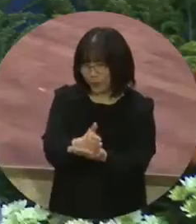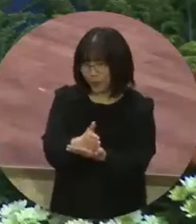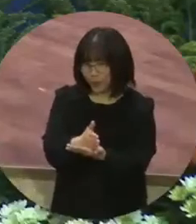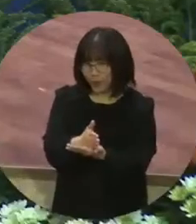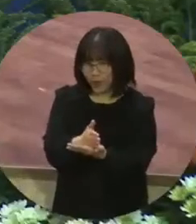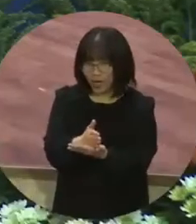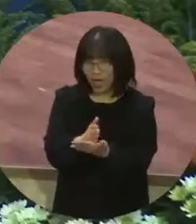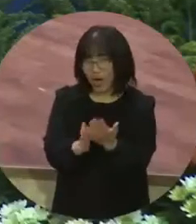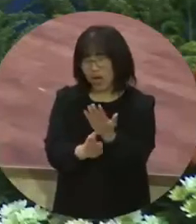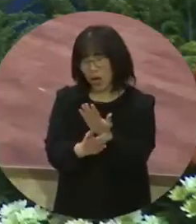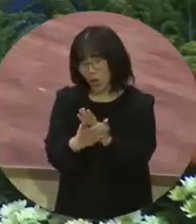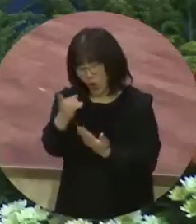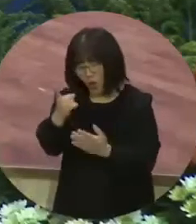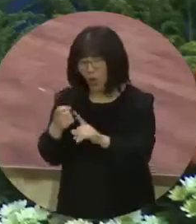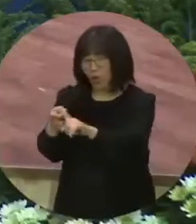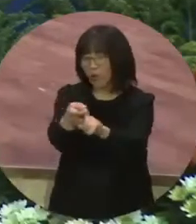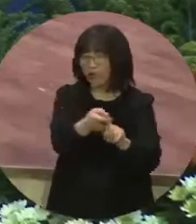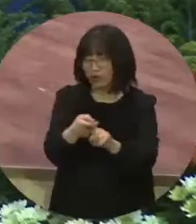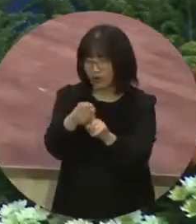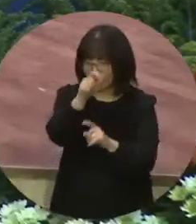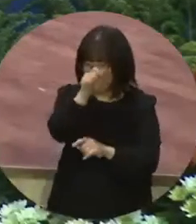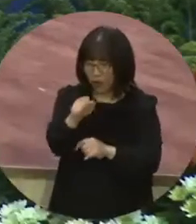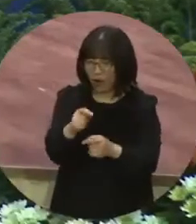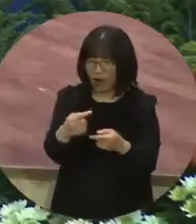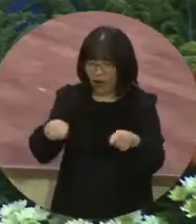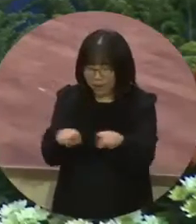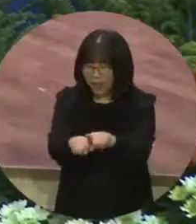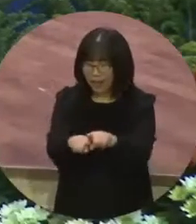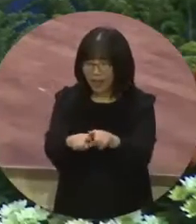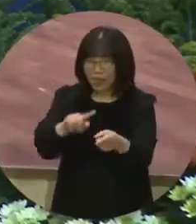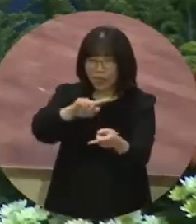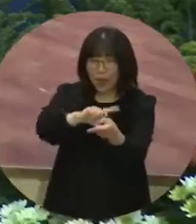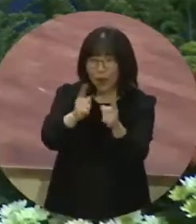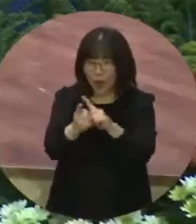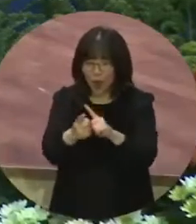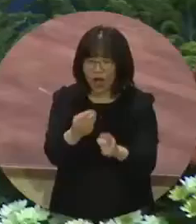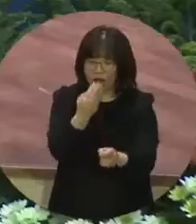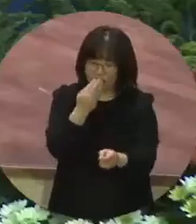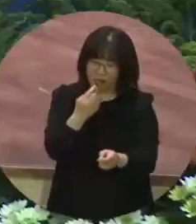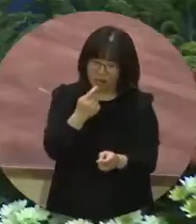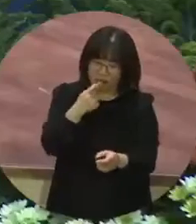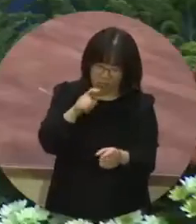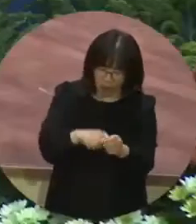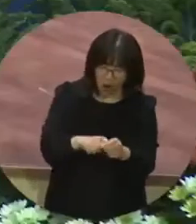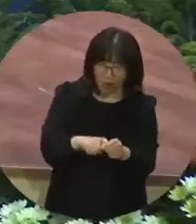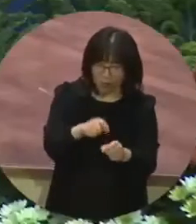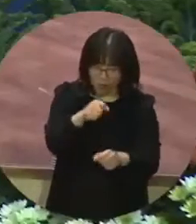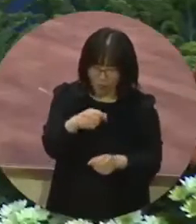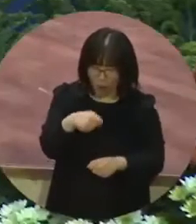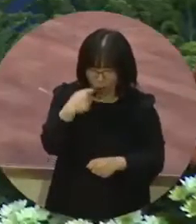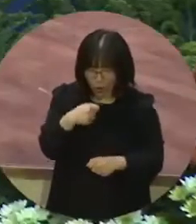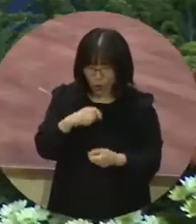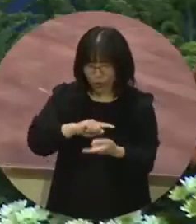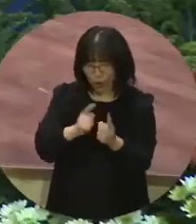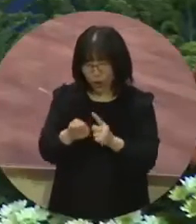아니에요. 원리스. 더불어 함께. 서로 떡을 떼며 교제하며. 사랑을 나누고. 아멘.